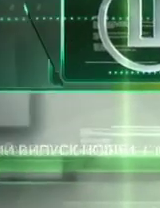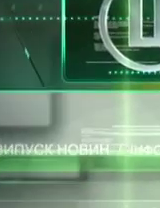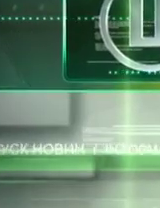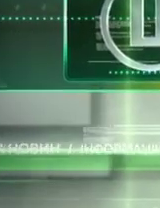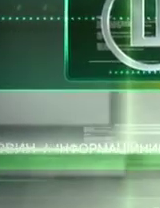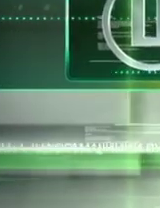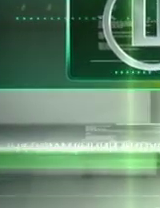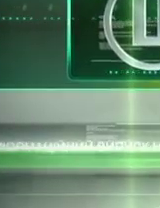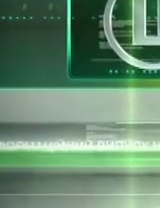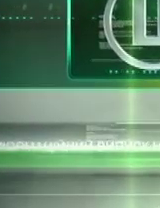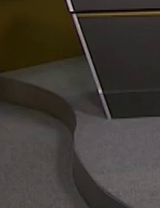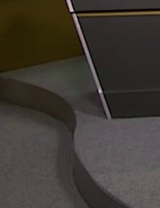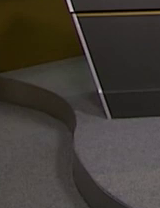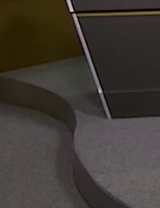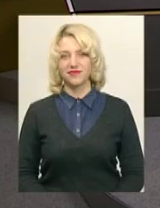Музика